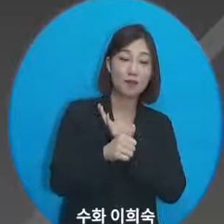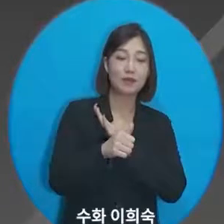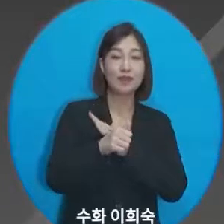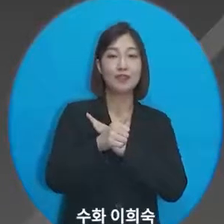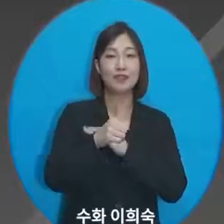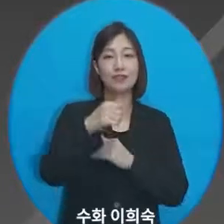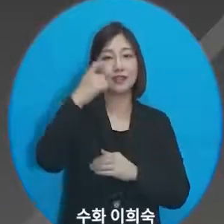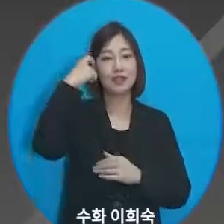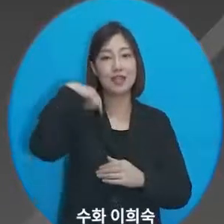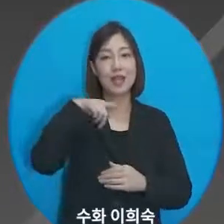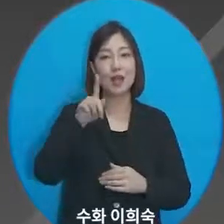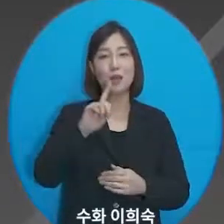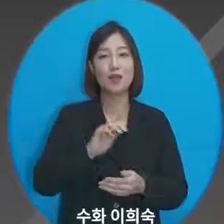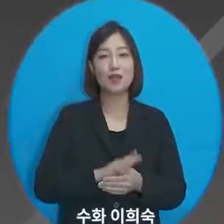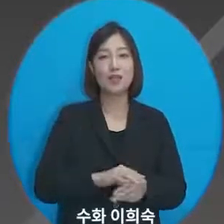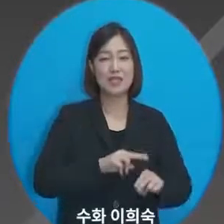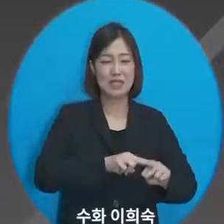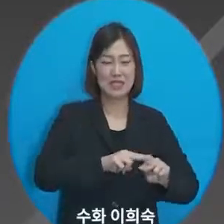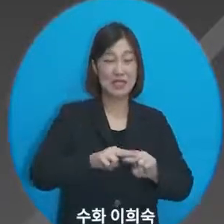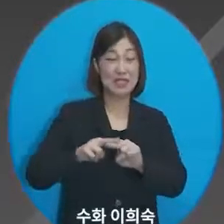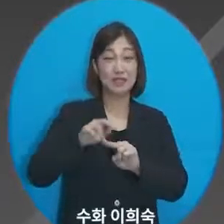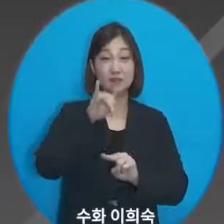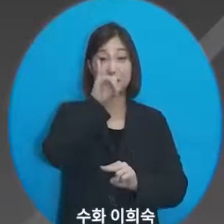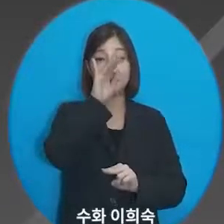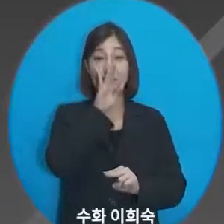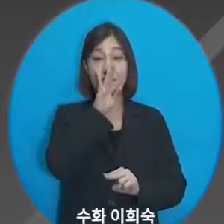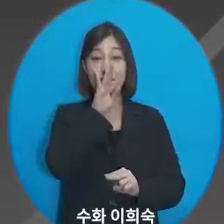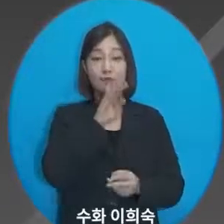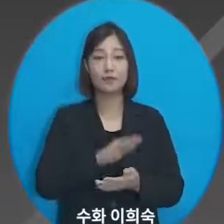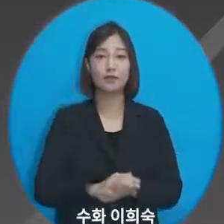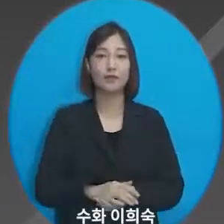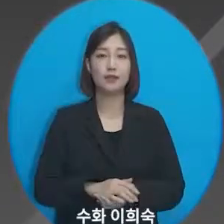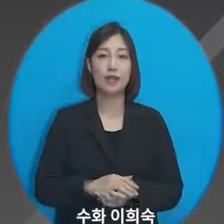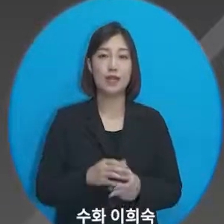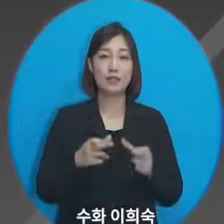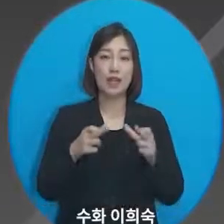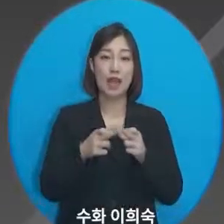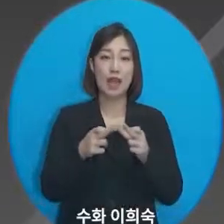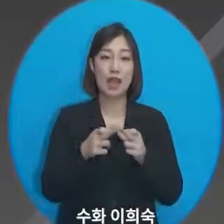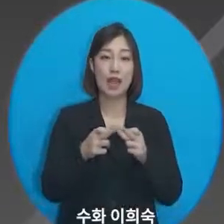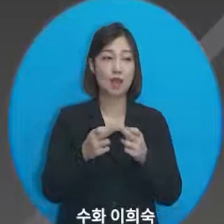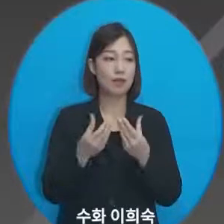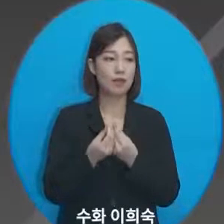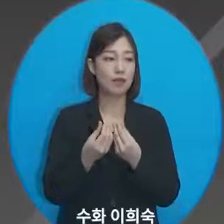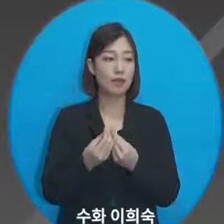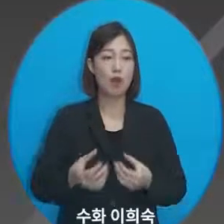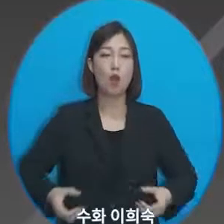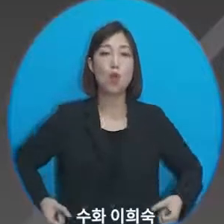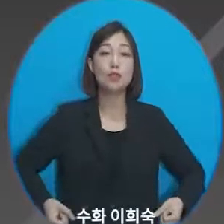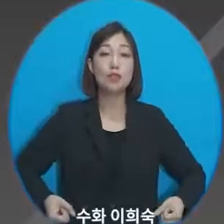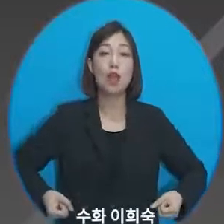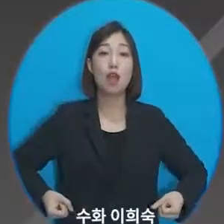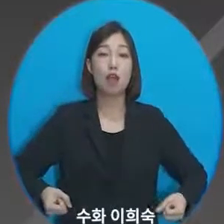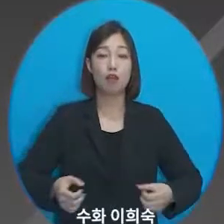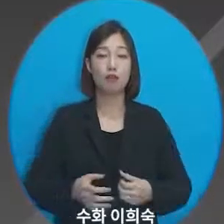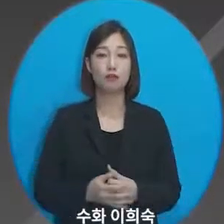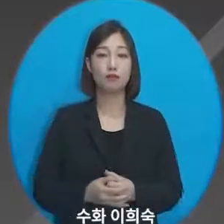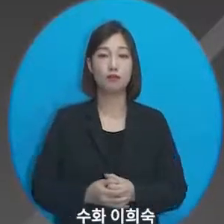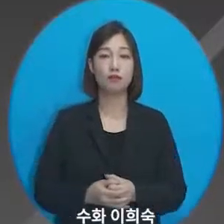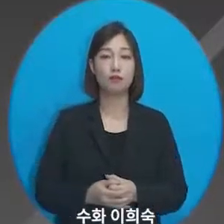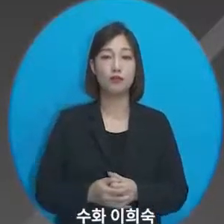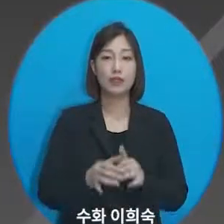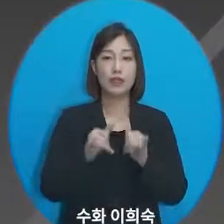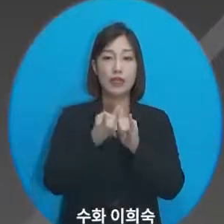바닥에 지금 의자가 지금 깔려 있지만 그 장애인분들, 휠체어 타는 분들이 몇 명이 오느냐에 따라서 저 그 밑에